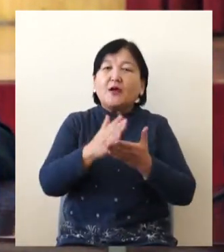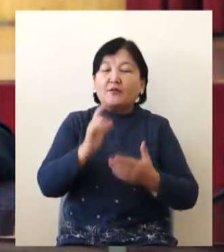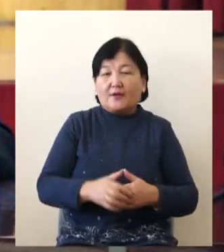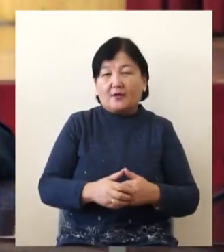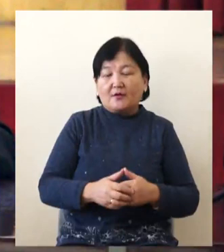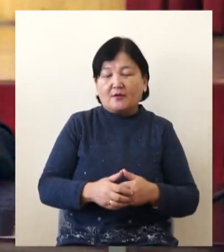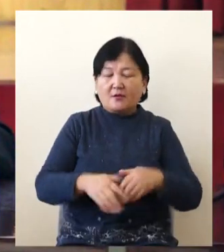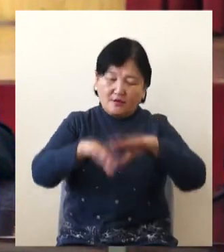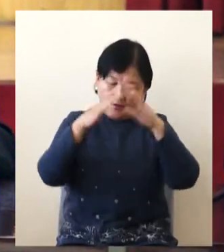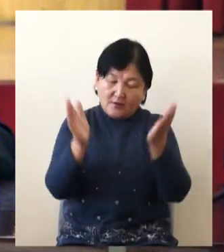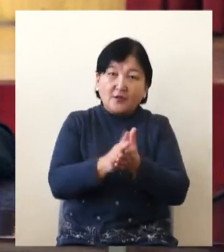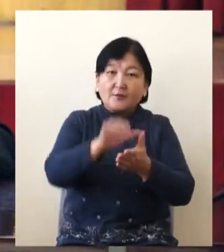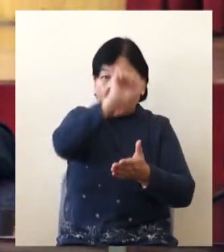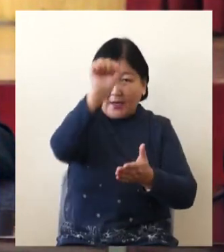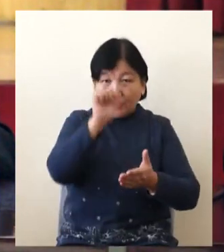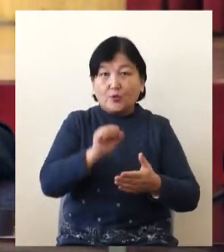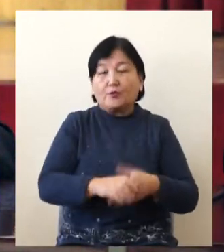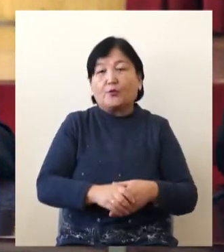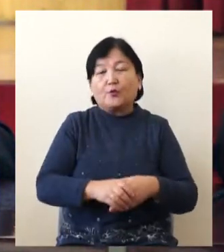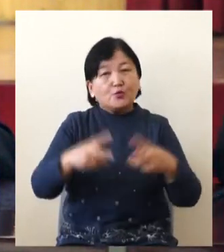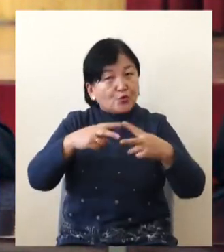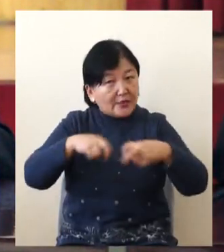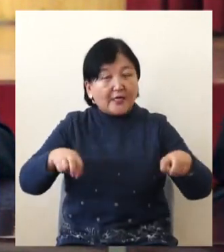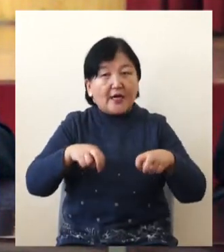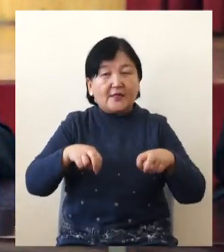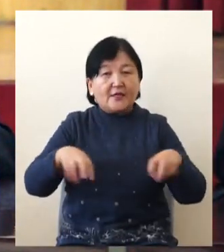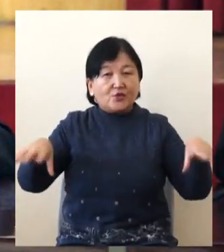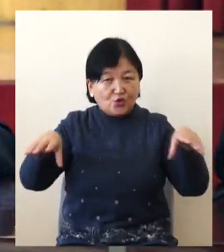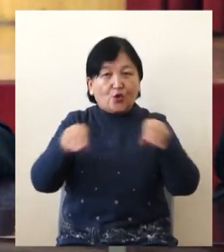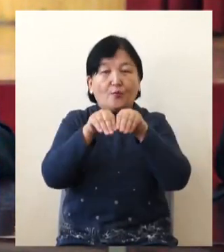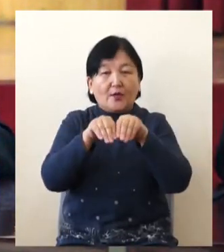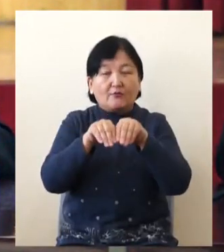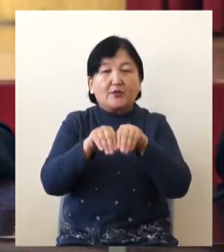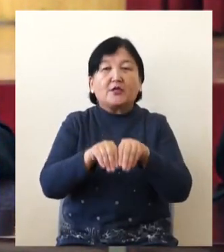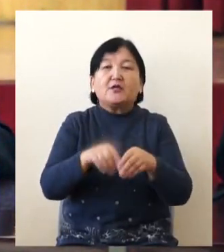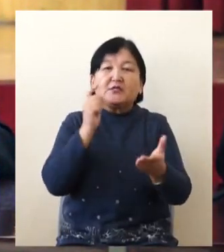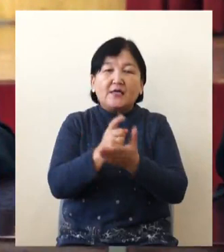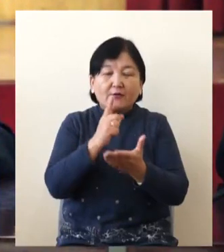Ийм асуултууд судалгаатай, зохион байгуулалттай хариулах цаг болсон.